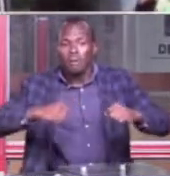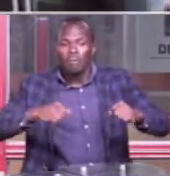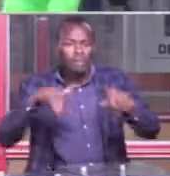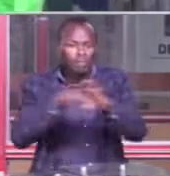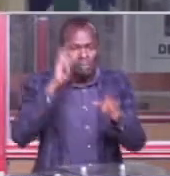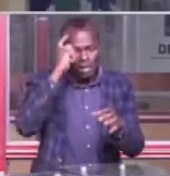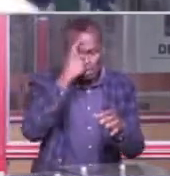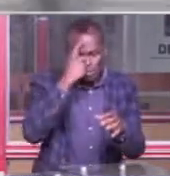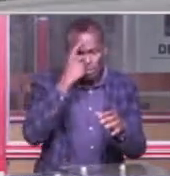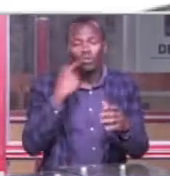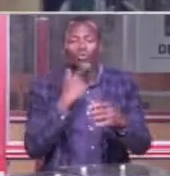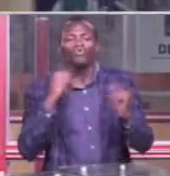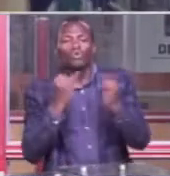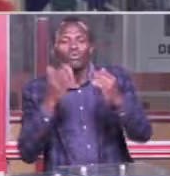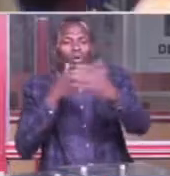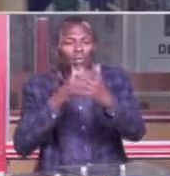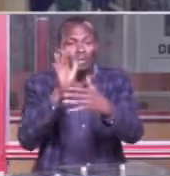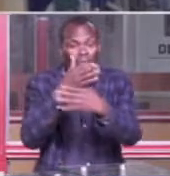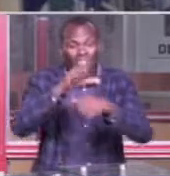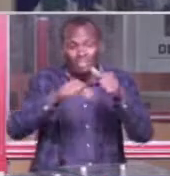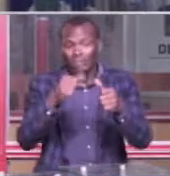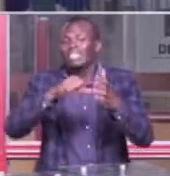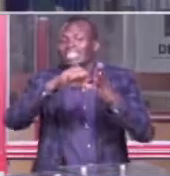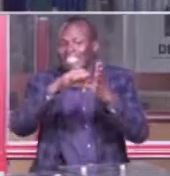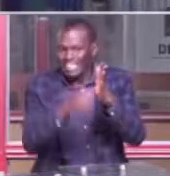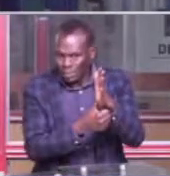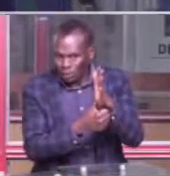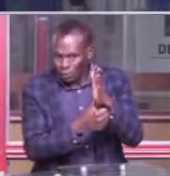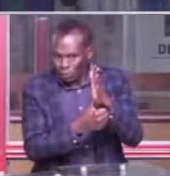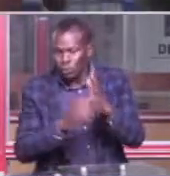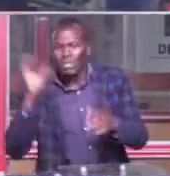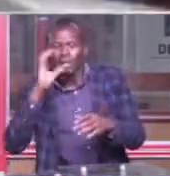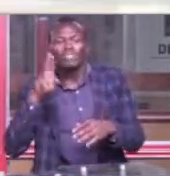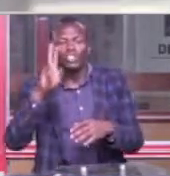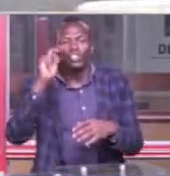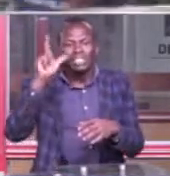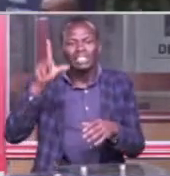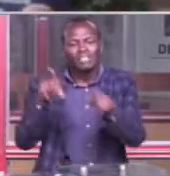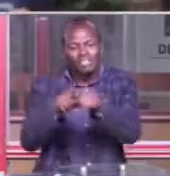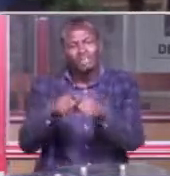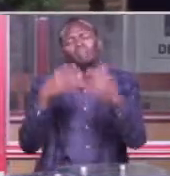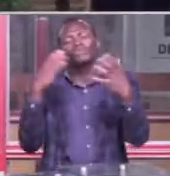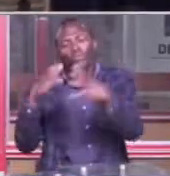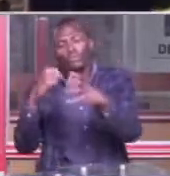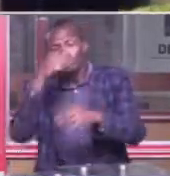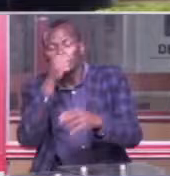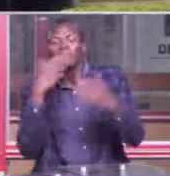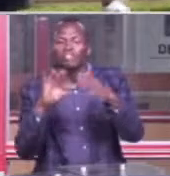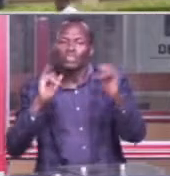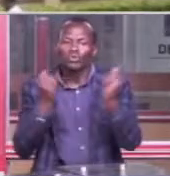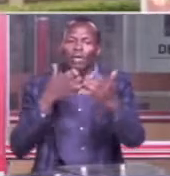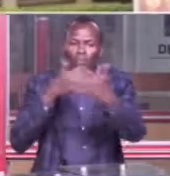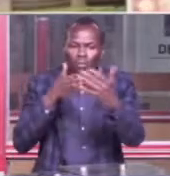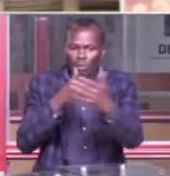UTL nga baatuuka n'okugaana okubalirira ebitabo bya kampuni eno. Wabula ono amyuka ssaabawoleza wa gavumenti Mwesigwa